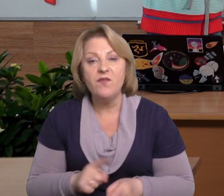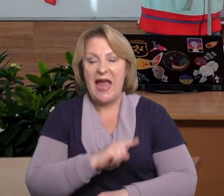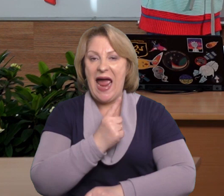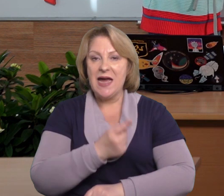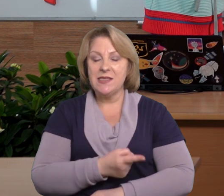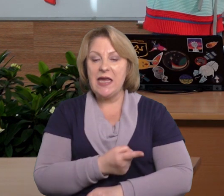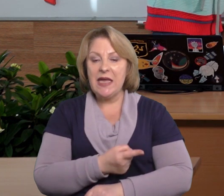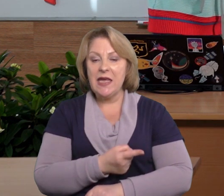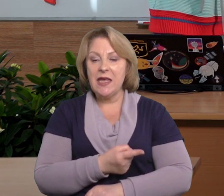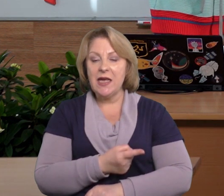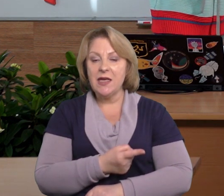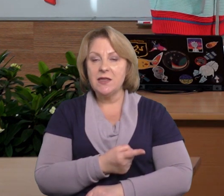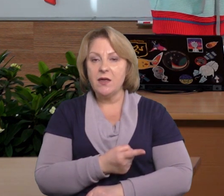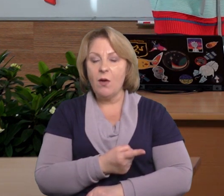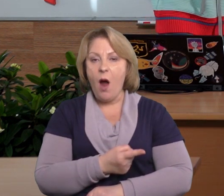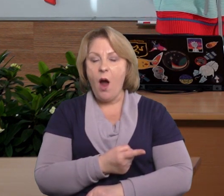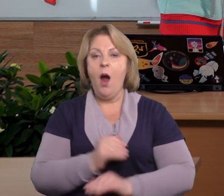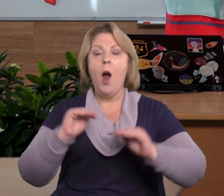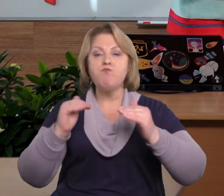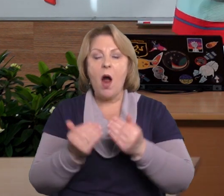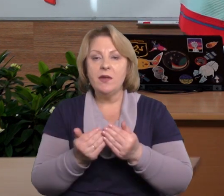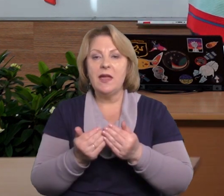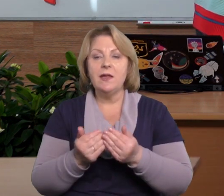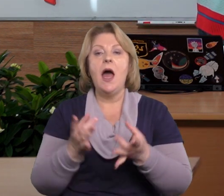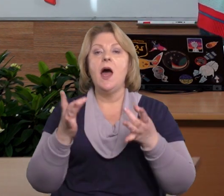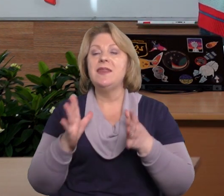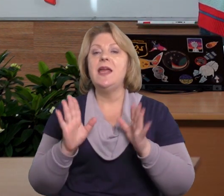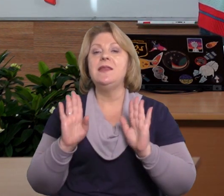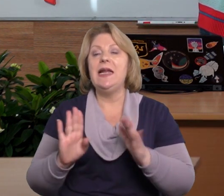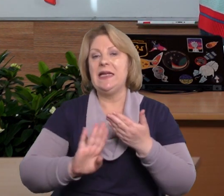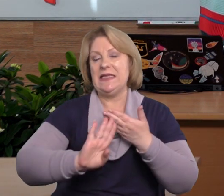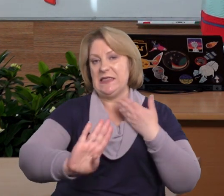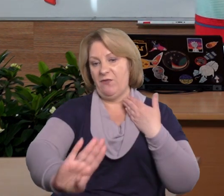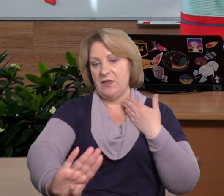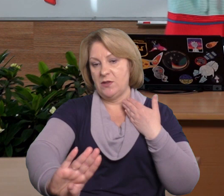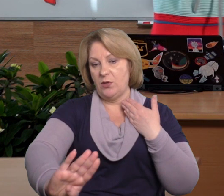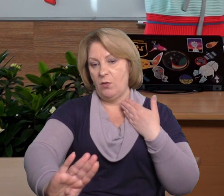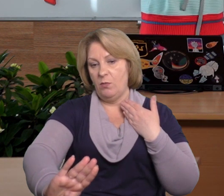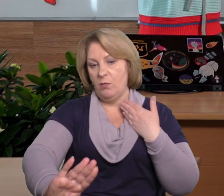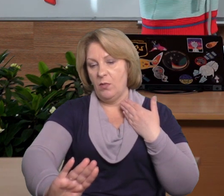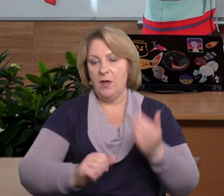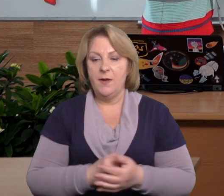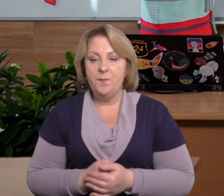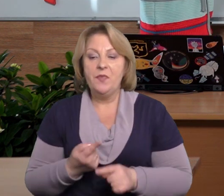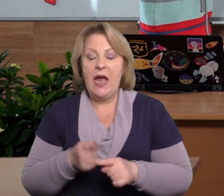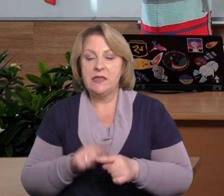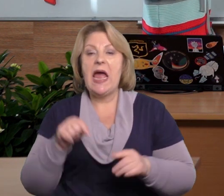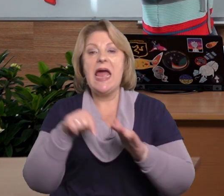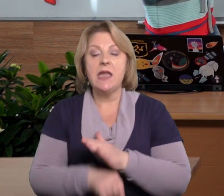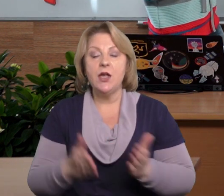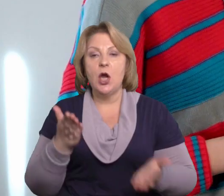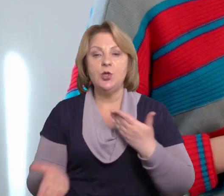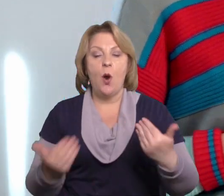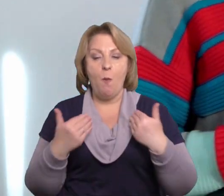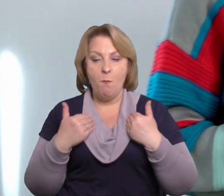сила падає не просто з відстанню, а з квадратом відстані. Що це означає? Це значить, що якщо